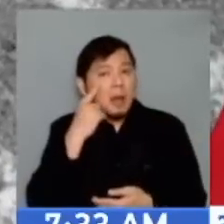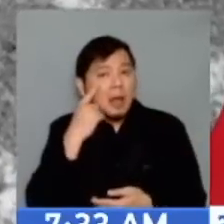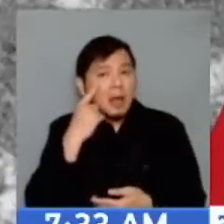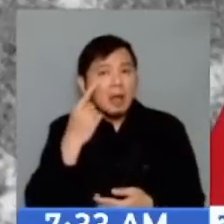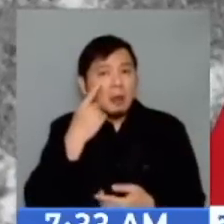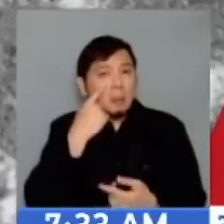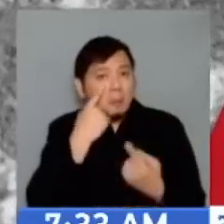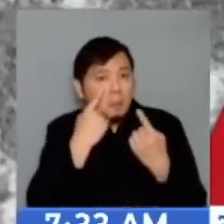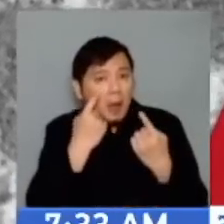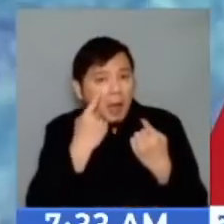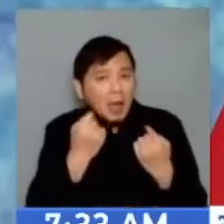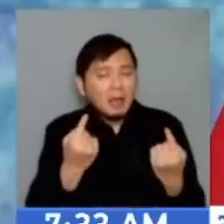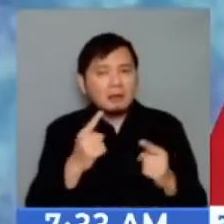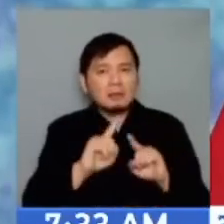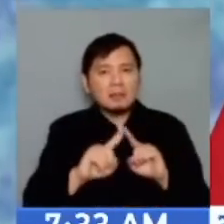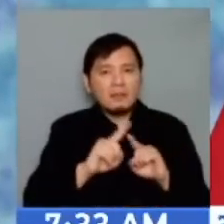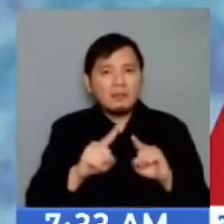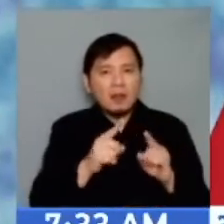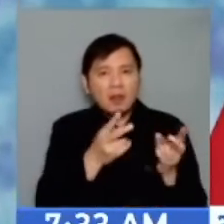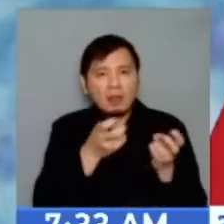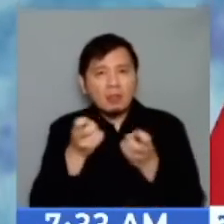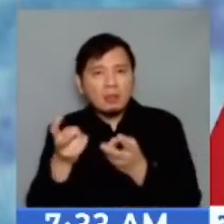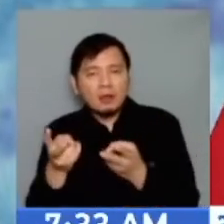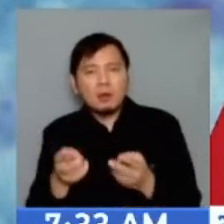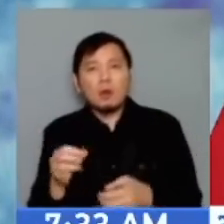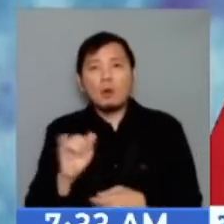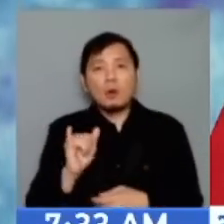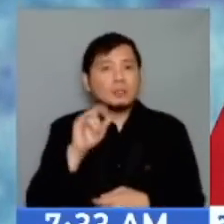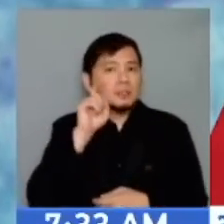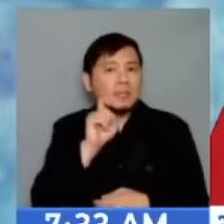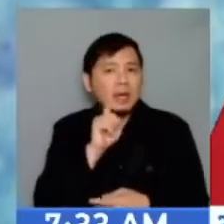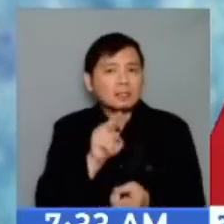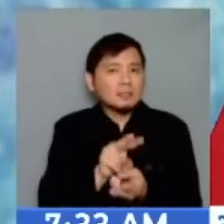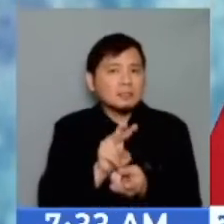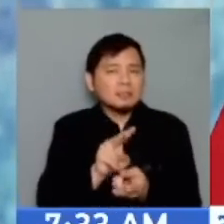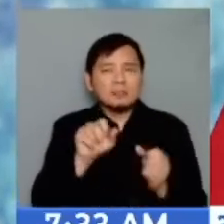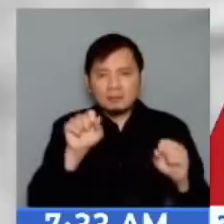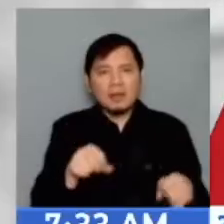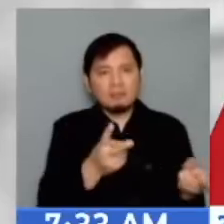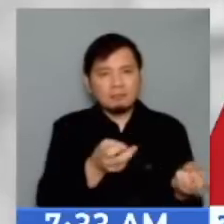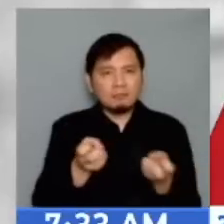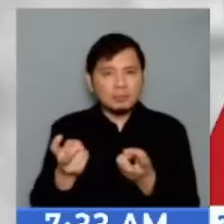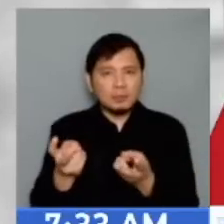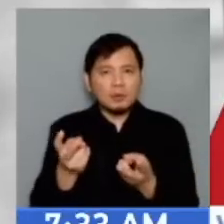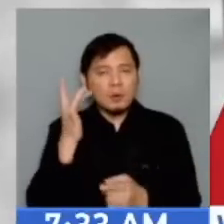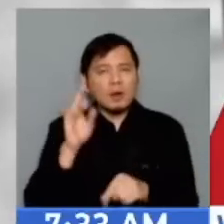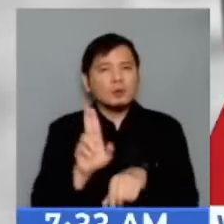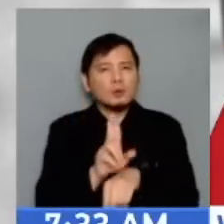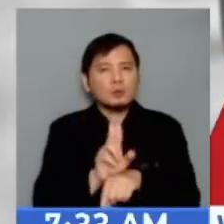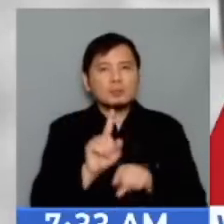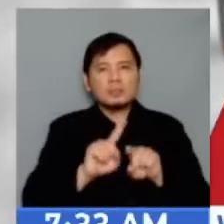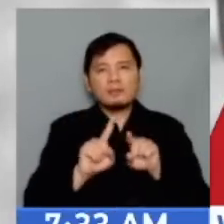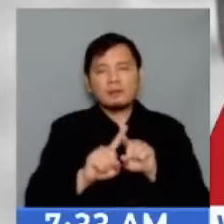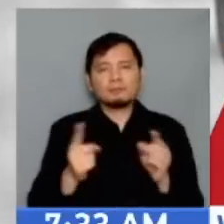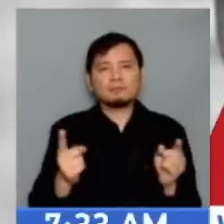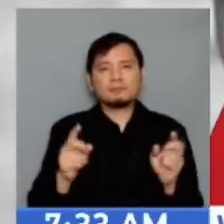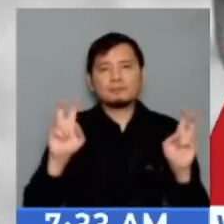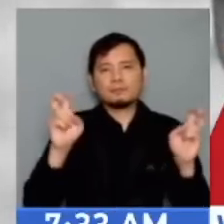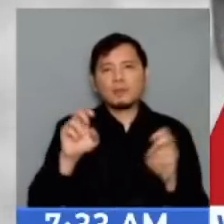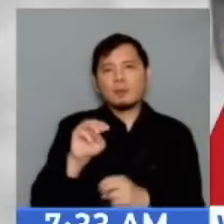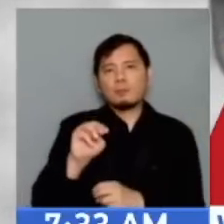nga, iniisip nila baka sexually transmitted. Kasi ano pa rin naman yan, mucous membranes, yung areas of those